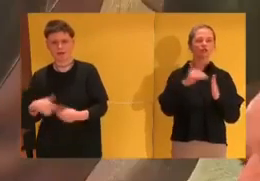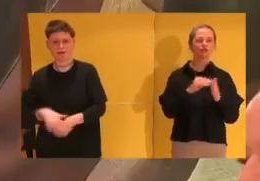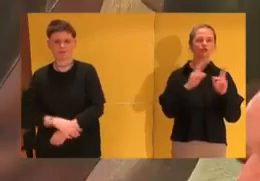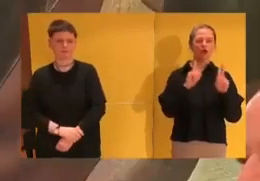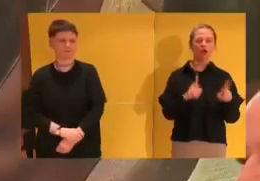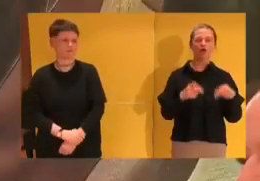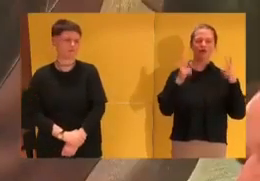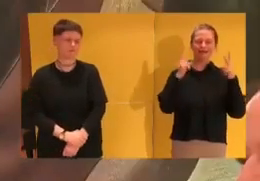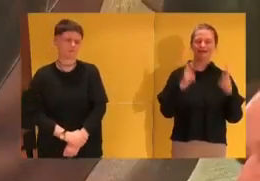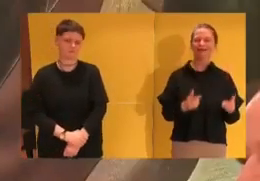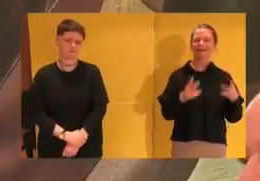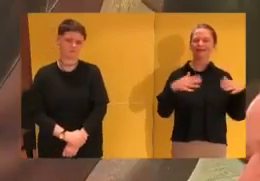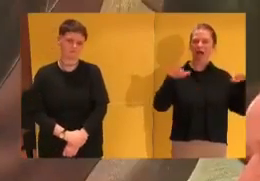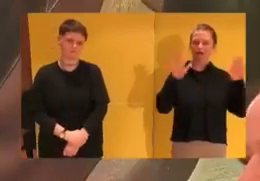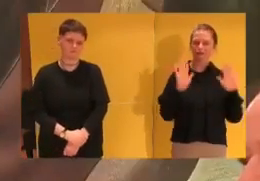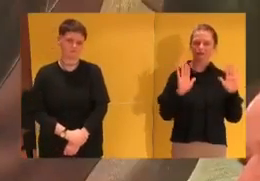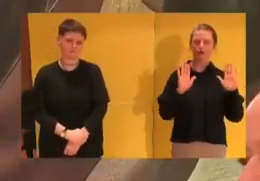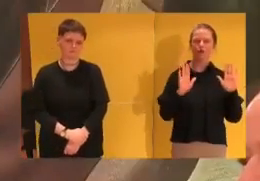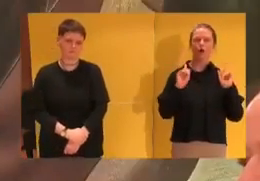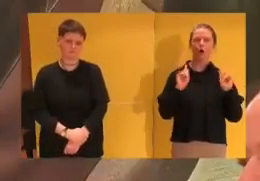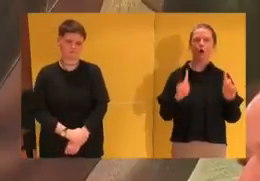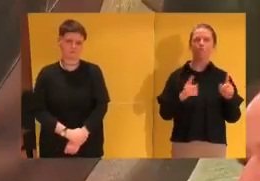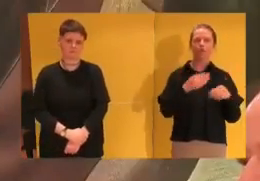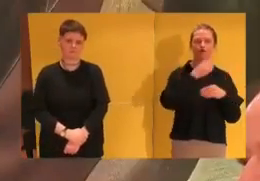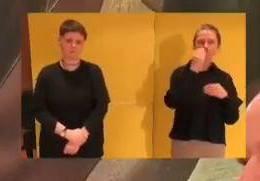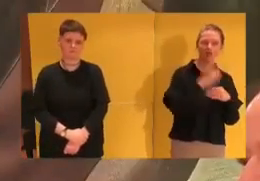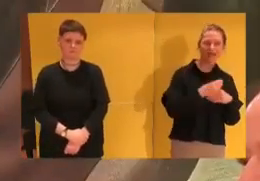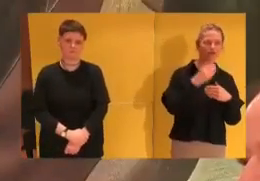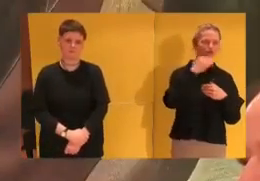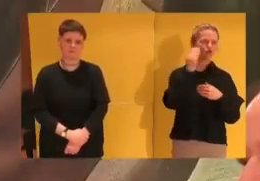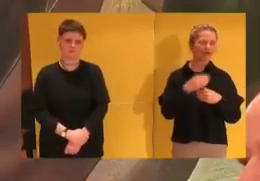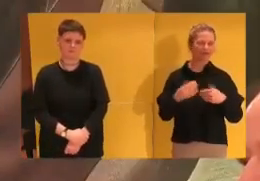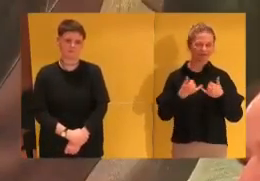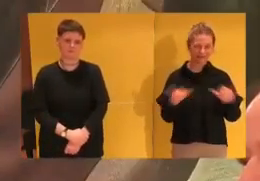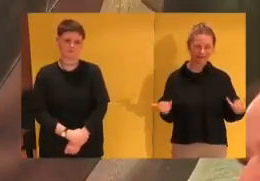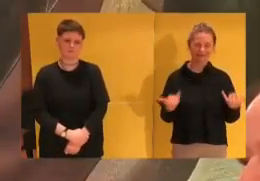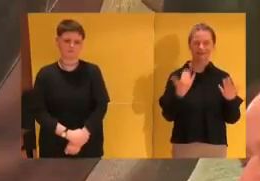Recht auf Asyl, ob es Ihnen hier in der Mehrheit schmeckt oder ob es Ihnen nicht schmeckt.